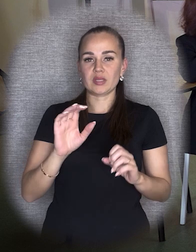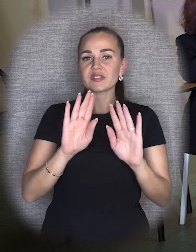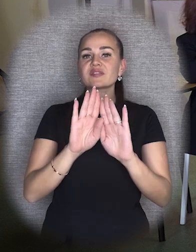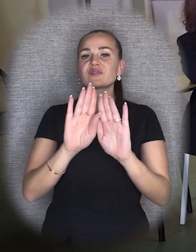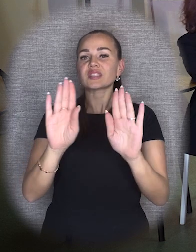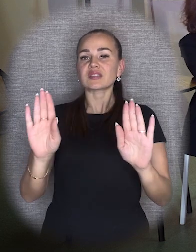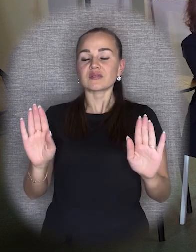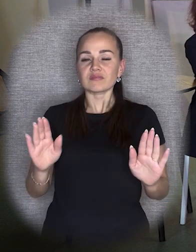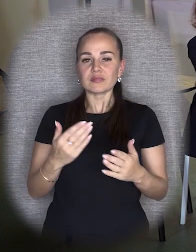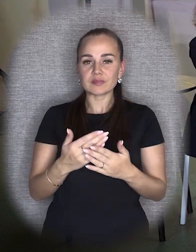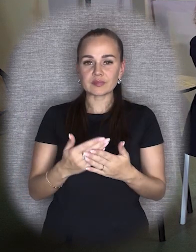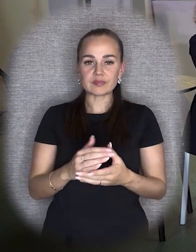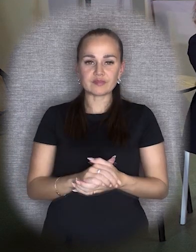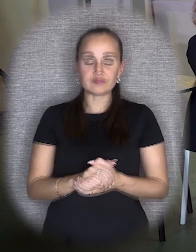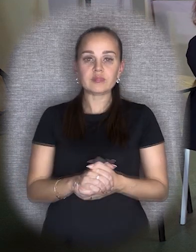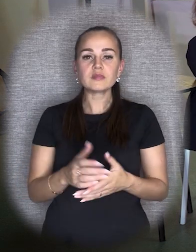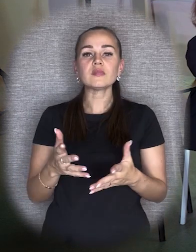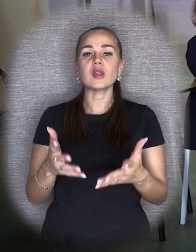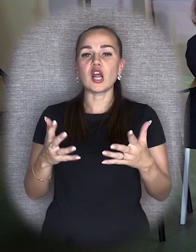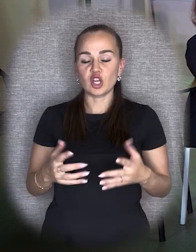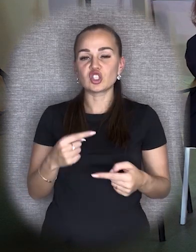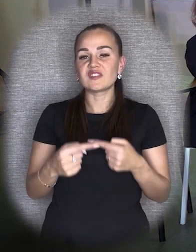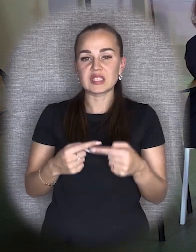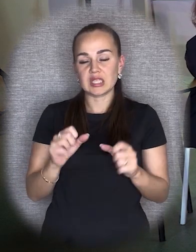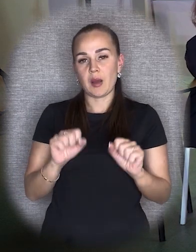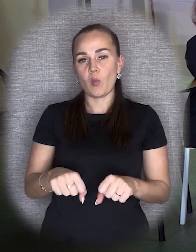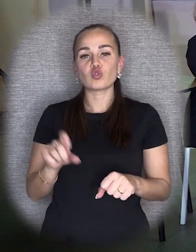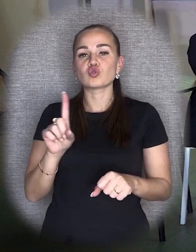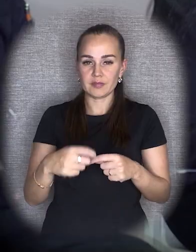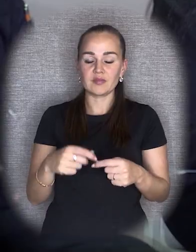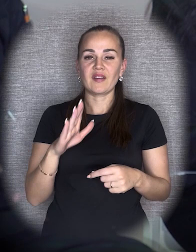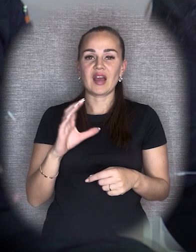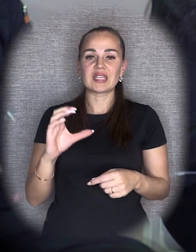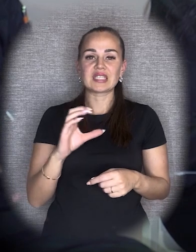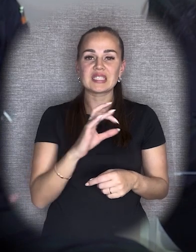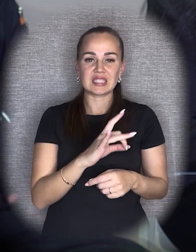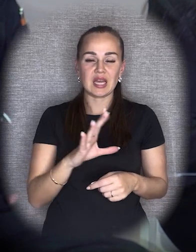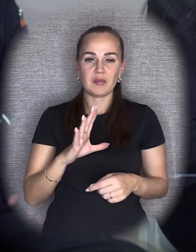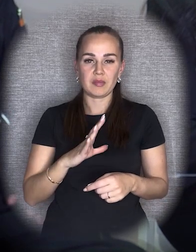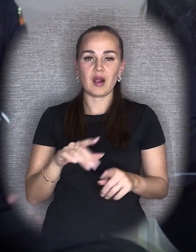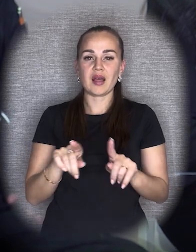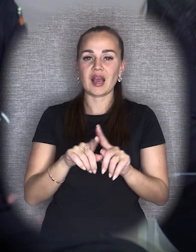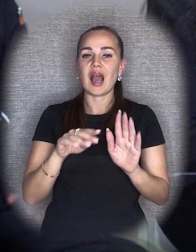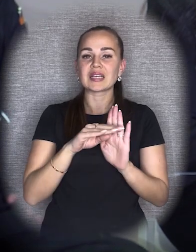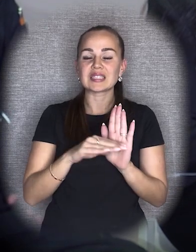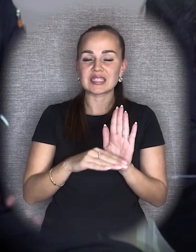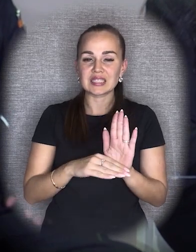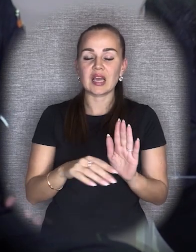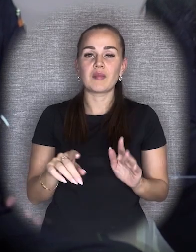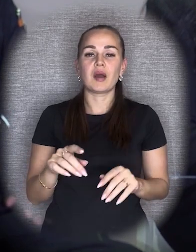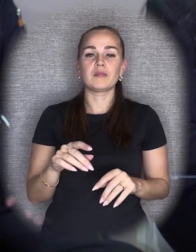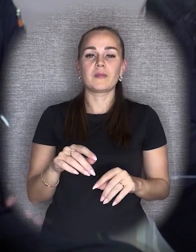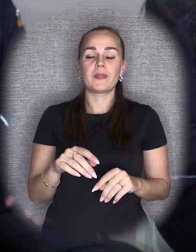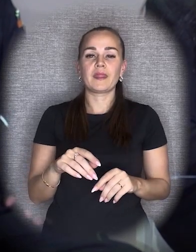решим поменять скульптуру. Не, ну, безусловно, всегда можно что-то найти. Эта выставка еще тем интересна, скажем, для меня, что здесь очень